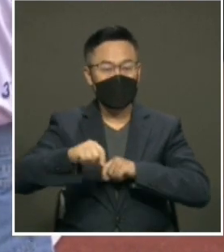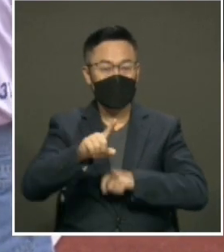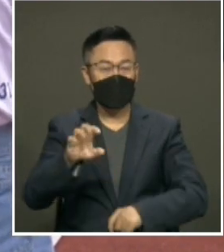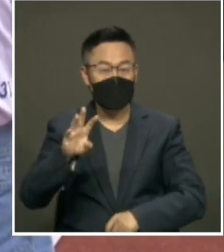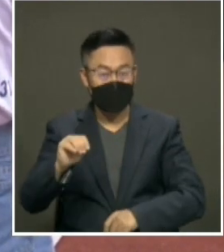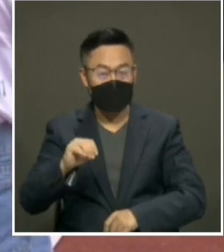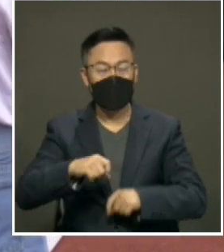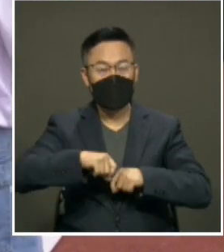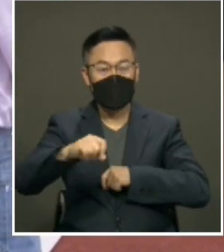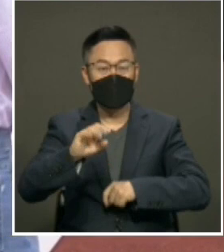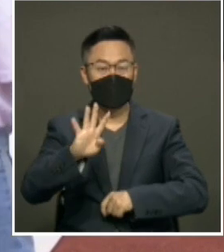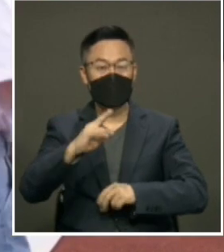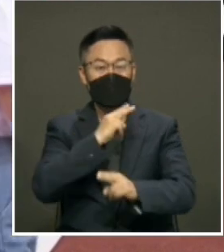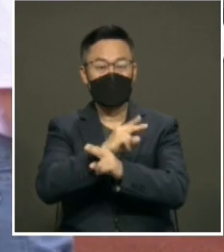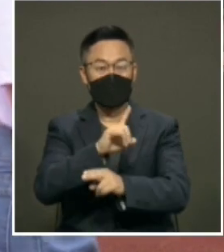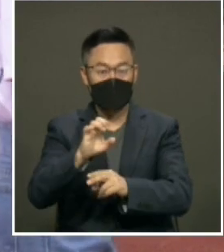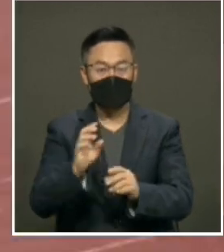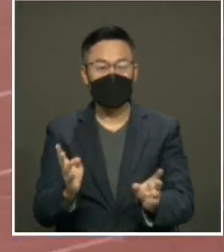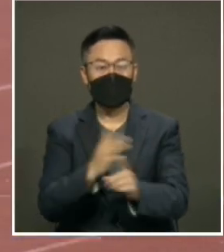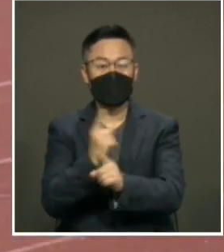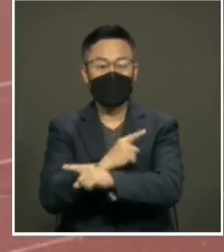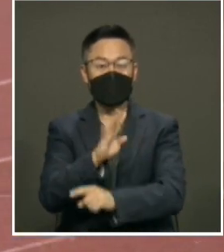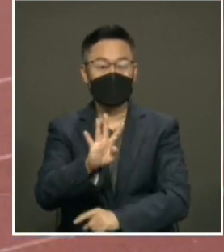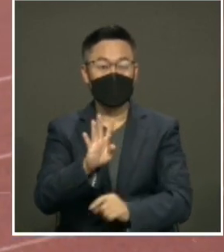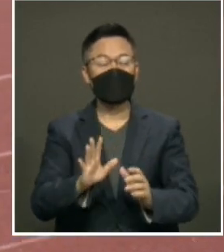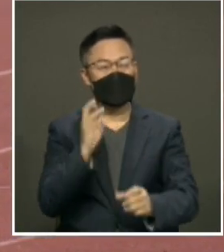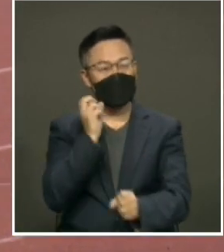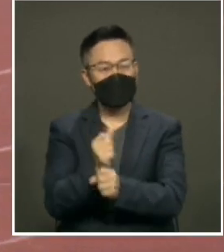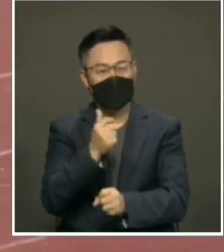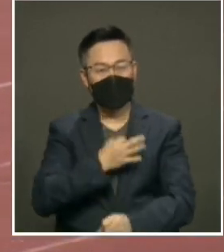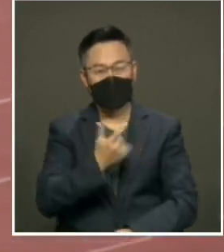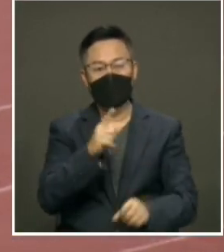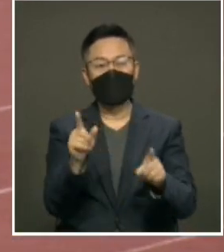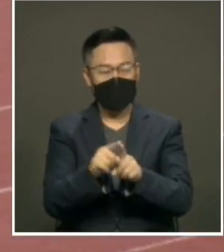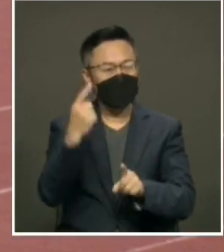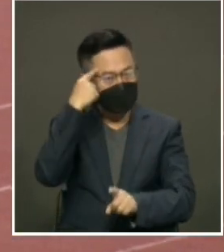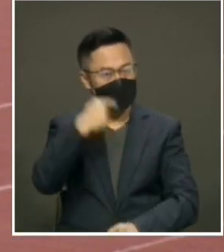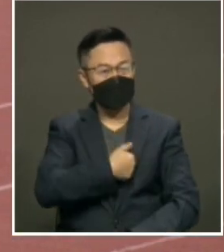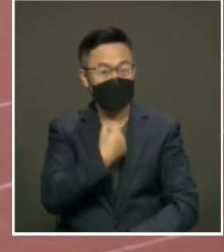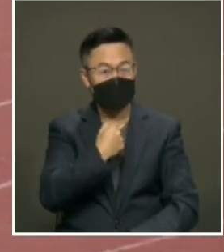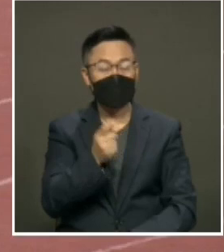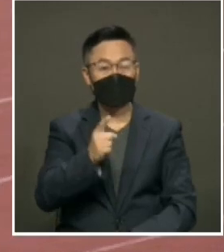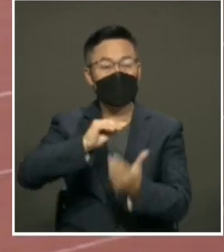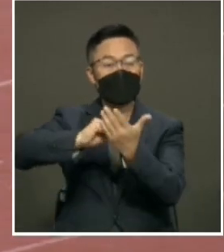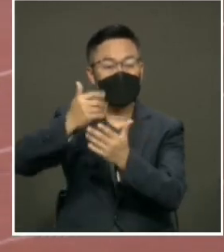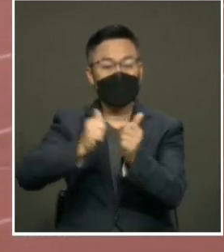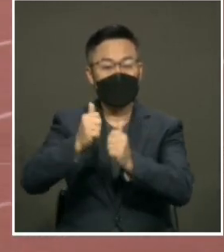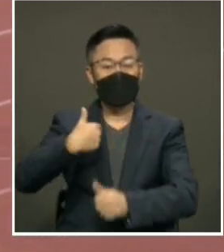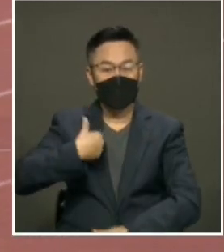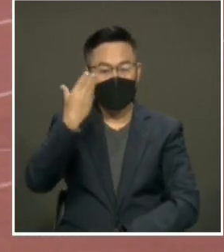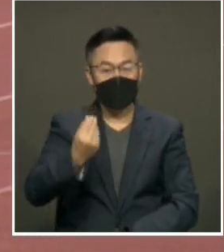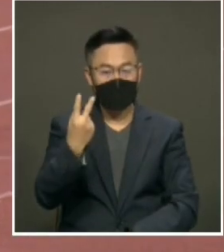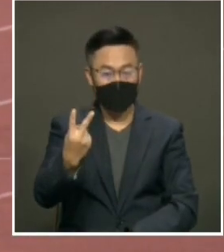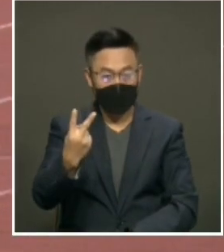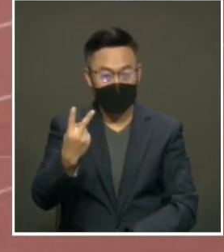เขาสามารถจะคว้าเหรียญทองได้นะครับ สำหรับภูริพลบุญสอนยังมีโปรแกรมลงแข่งขันอีก2รายการใน4เกม